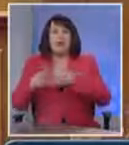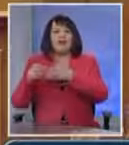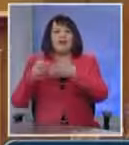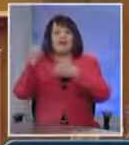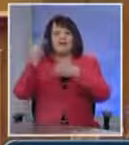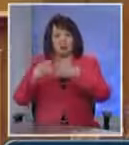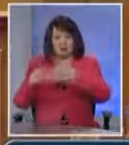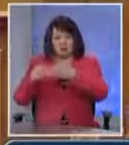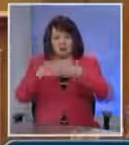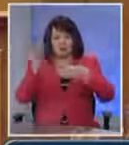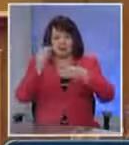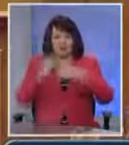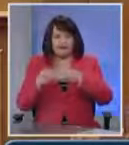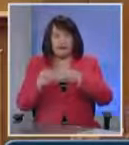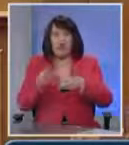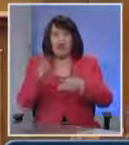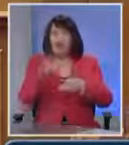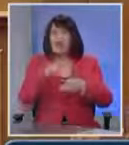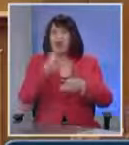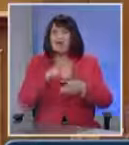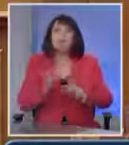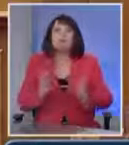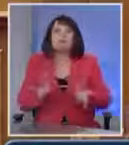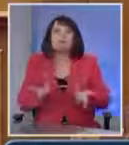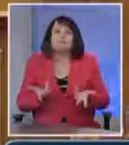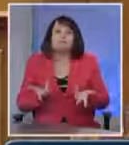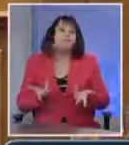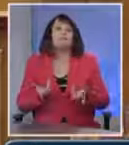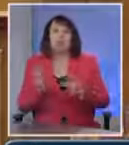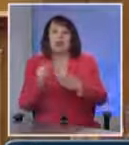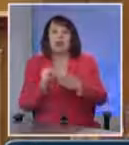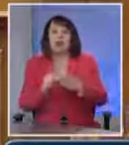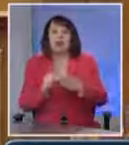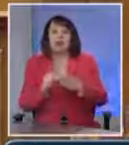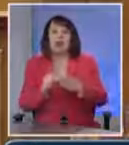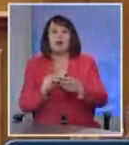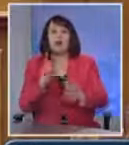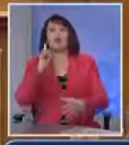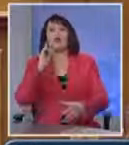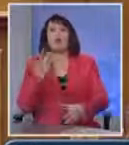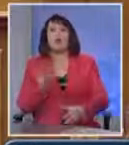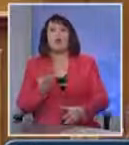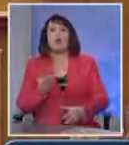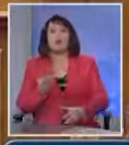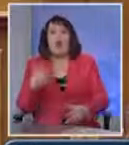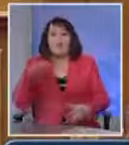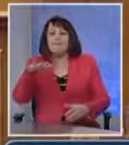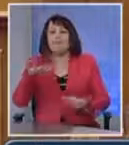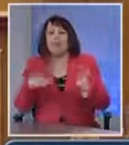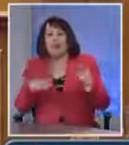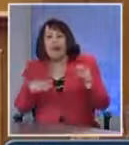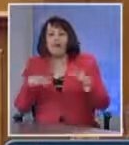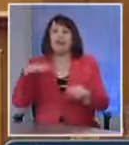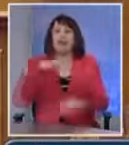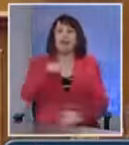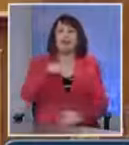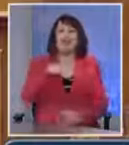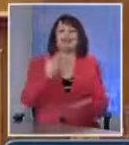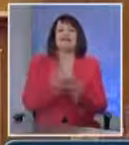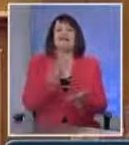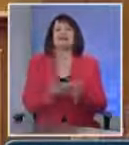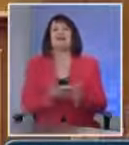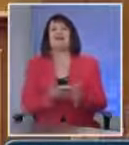βουλευτών, με τη λογική ότι μπορεί αύριο να εκφραστεί στις κάλπες, θα μπορεί να απειλεί και να ζητά